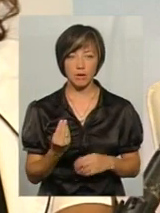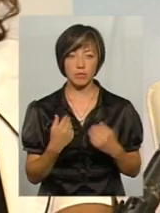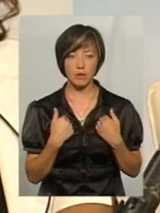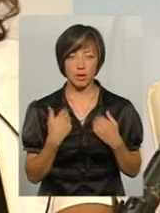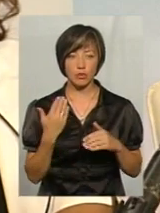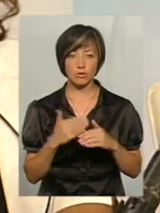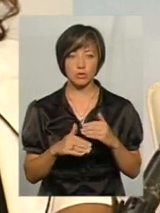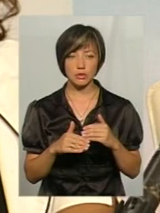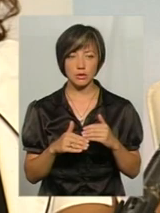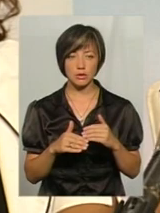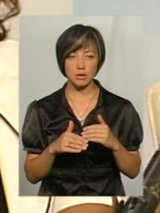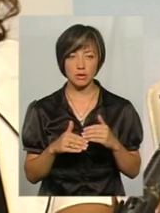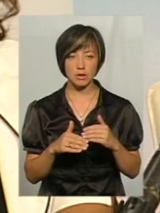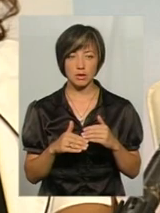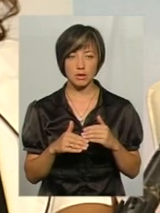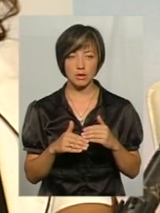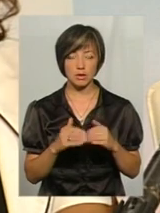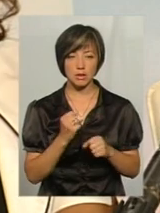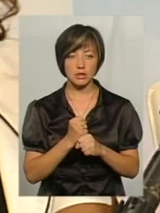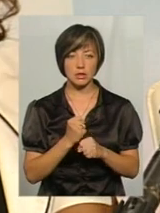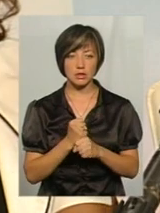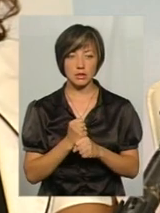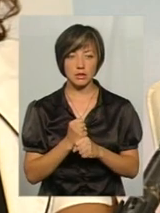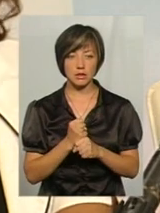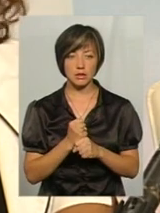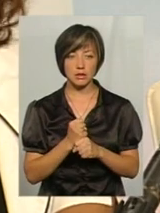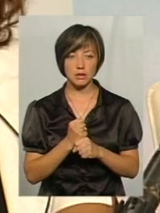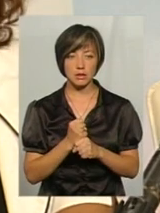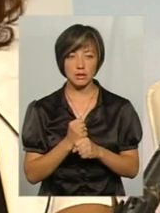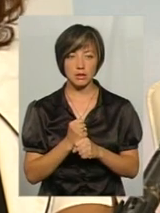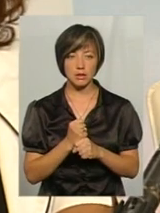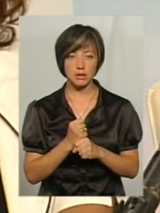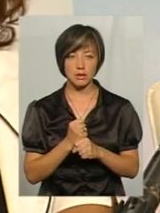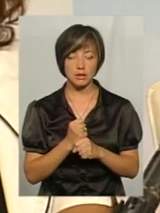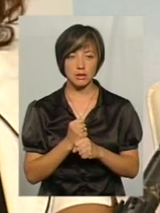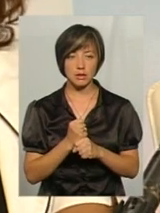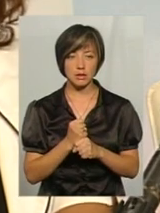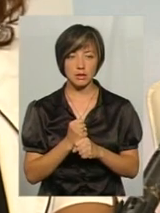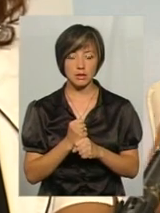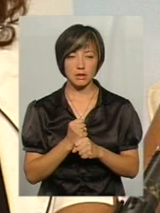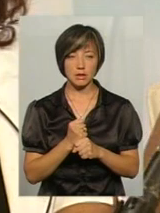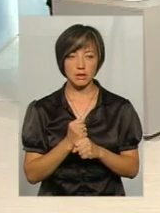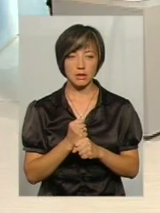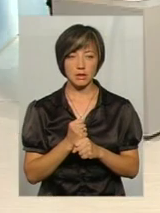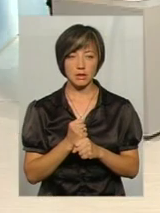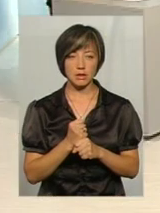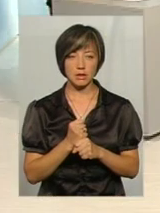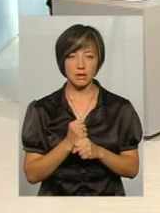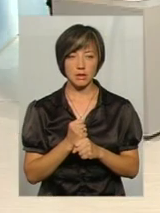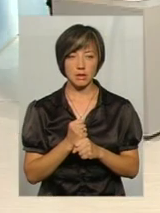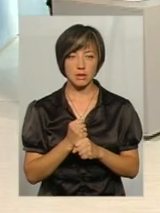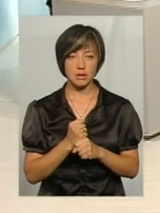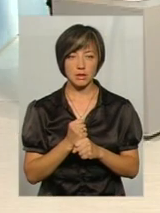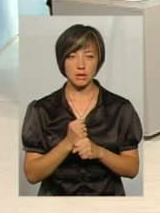уже это, как его, сделали операционную эту систему. То есть сюда